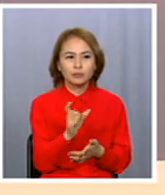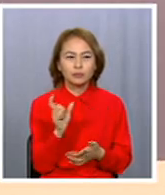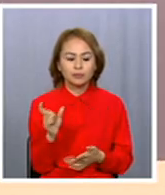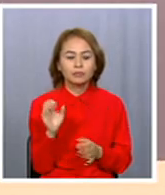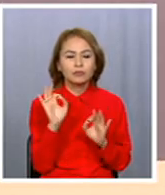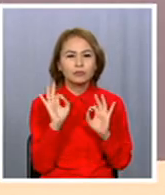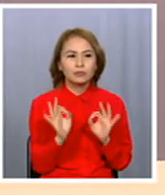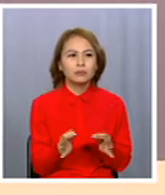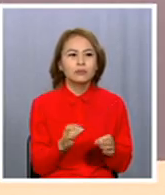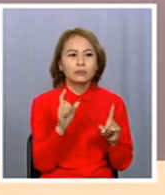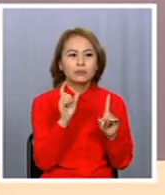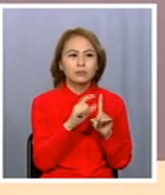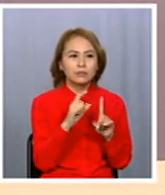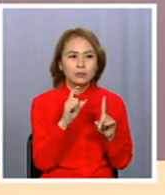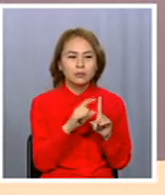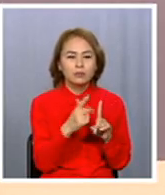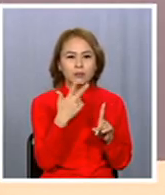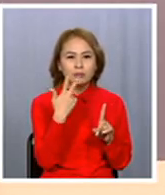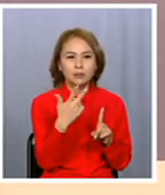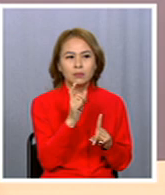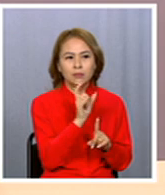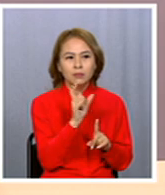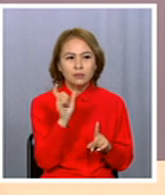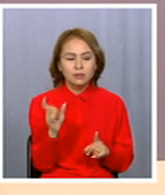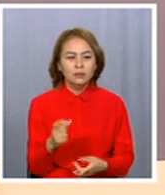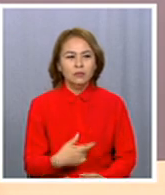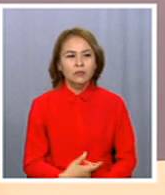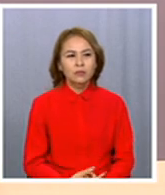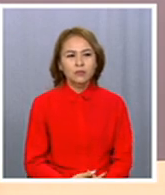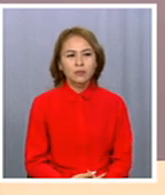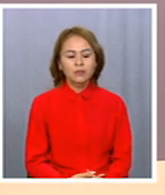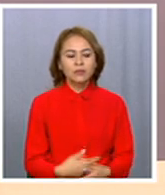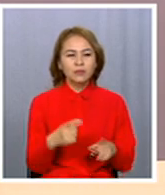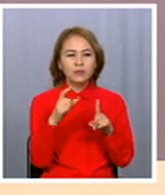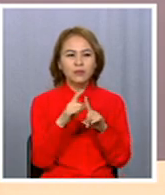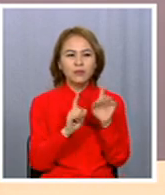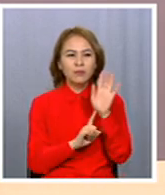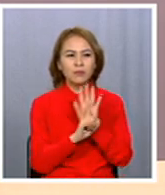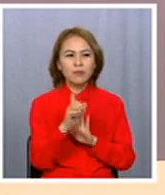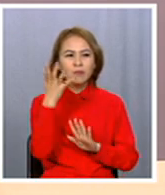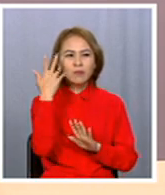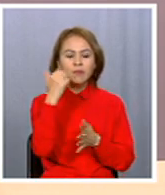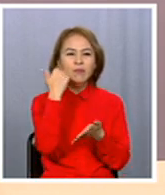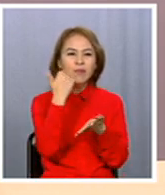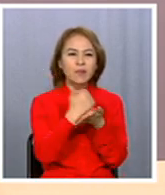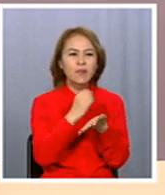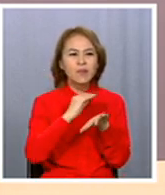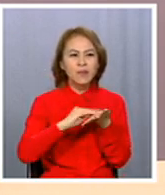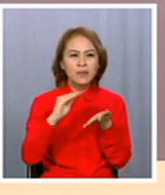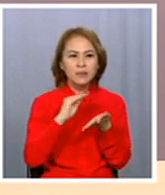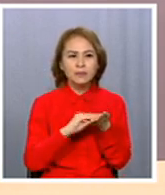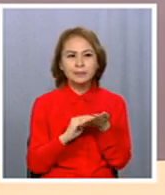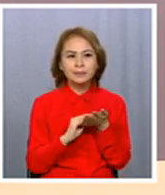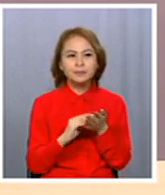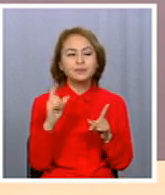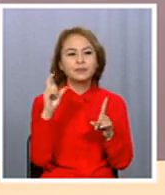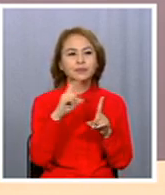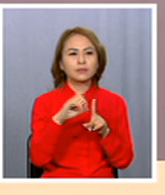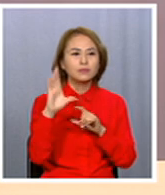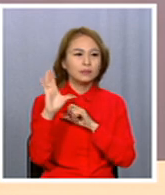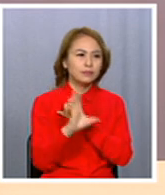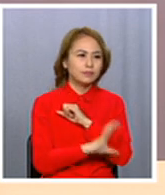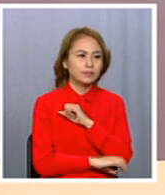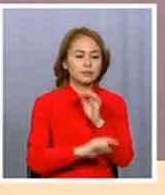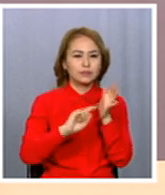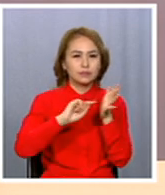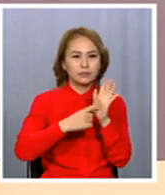Дұрыс. Сөйлем 3 сөзден құралды. Сөйлем басталғанда бас әріптен басталып, сөйлемнің соңында